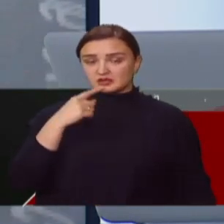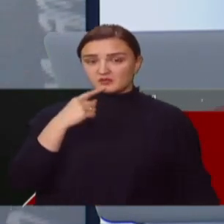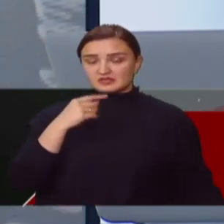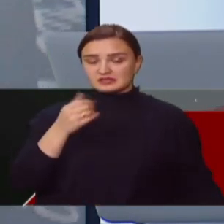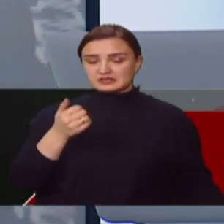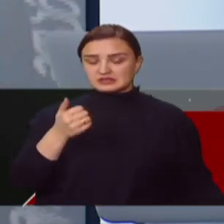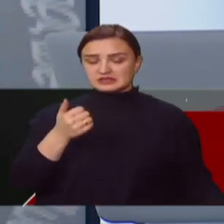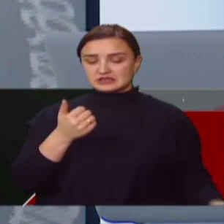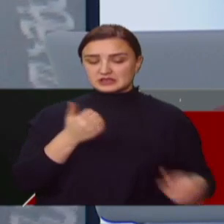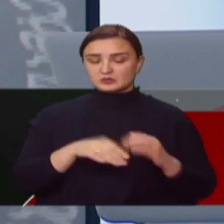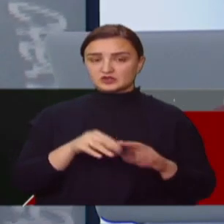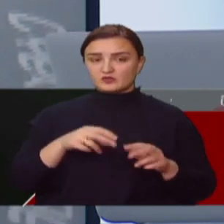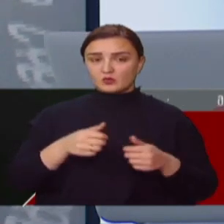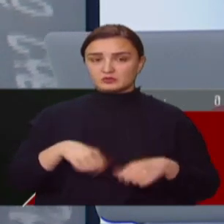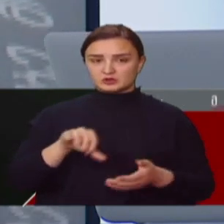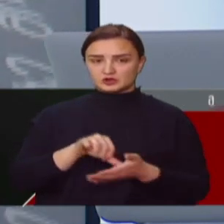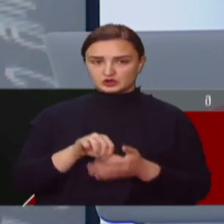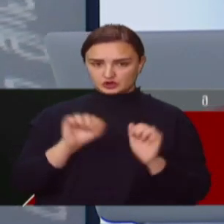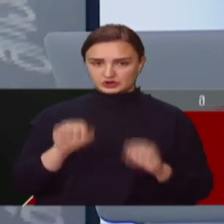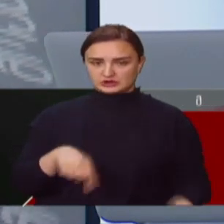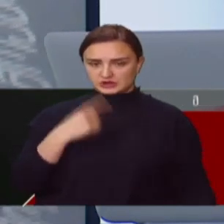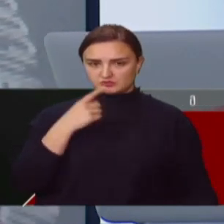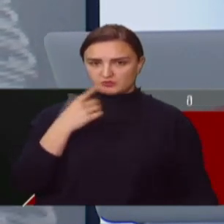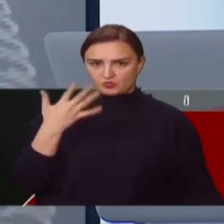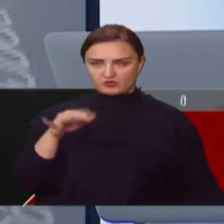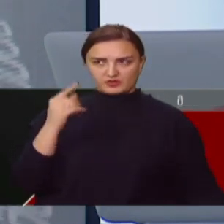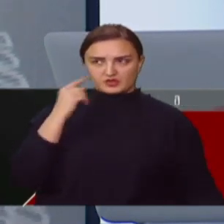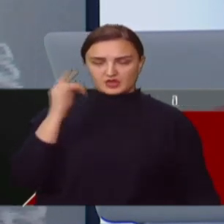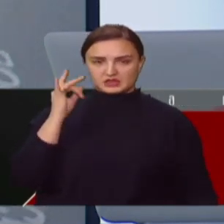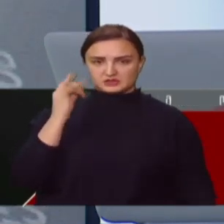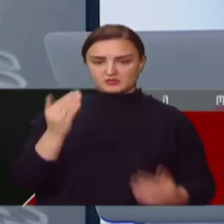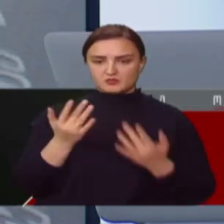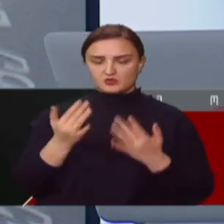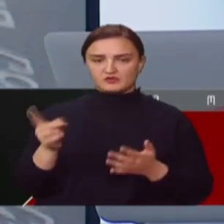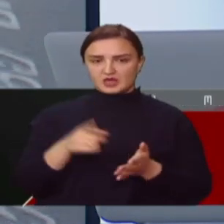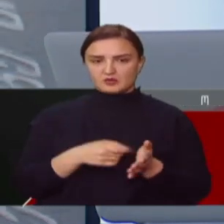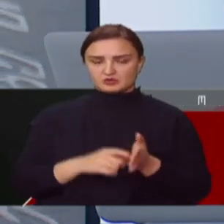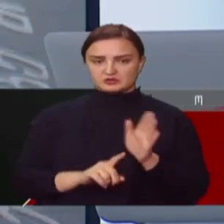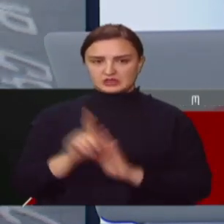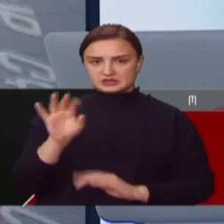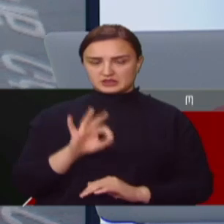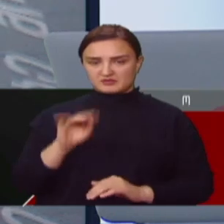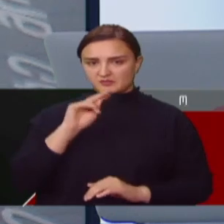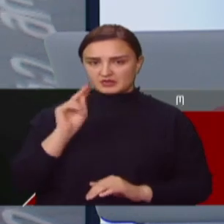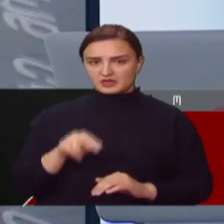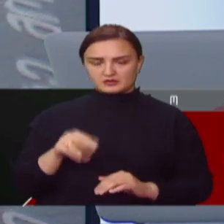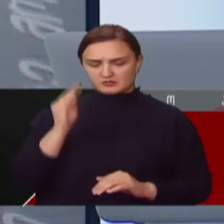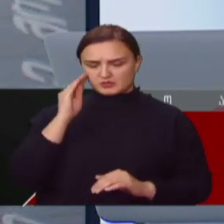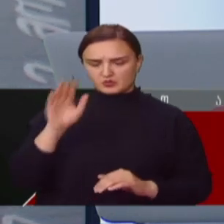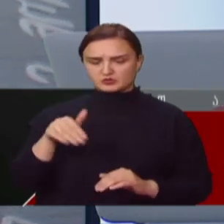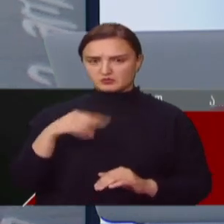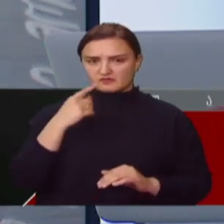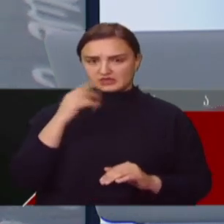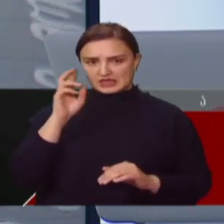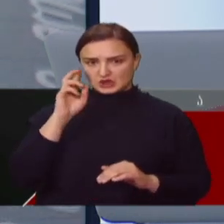cescos taumșdomaris șesazlo mânățăleobazeț mianișneben ucă gaisma mătxovna mismimart gamozăbis dațăbaze. Braldebebs usaputzlot